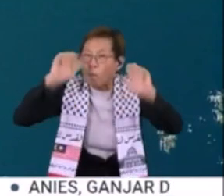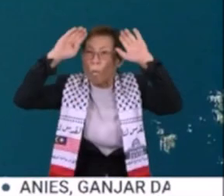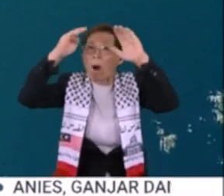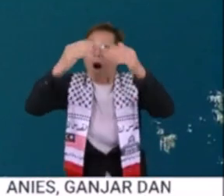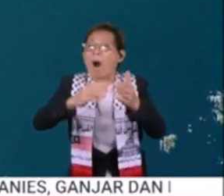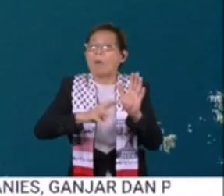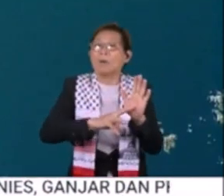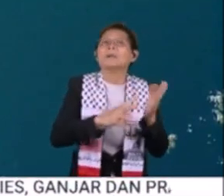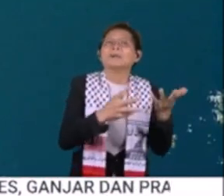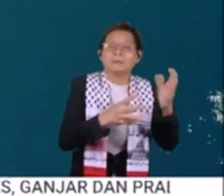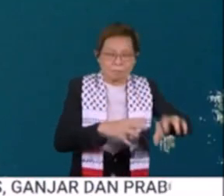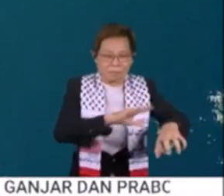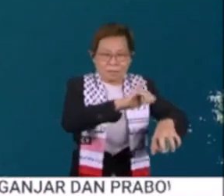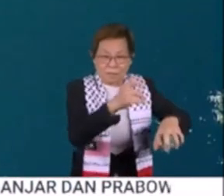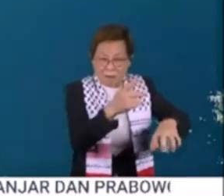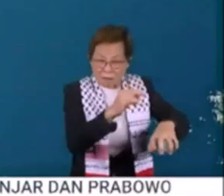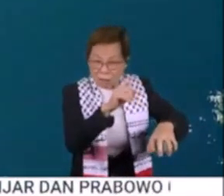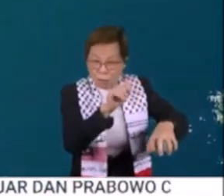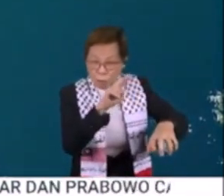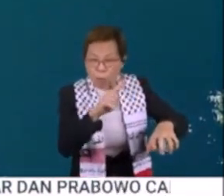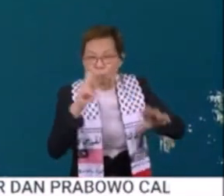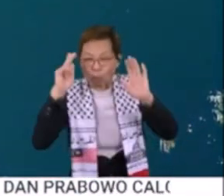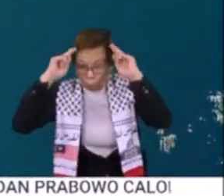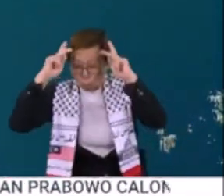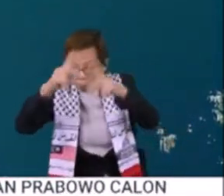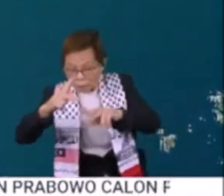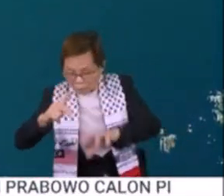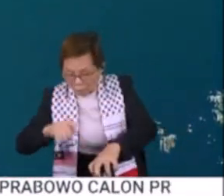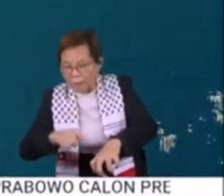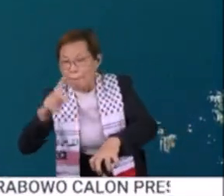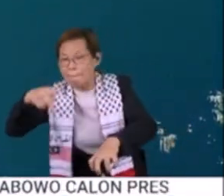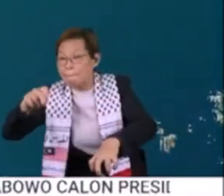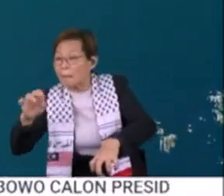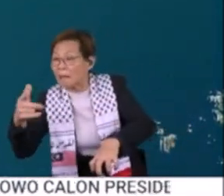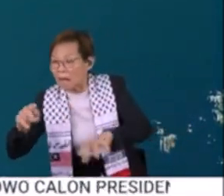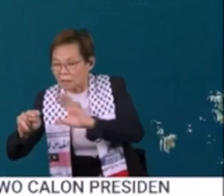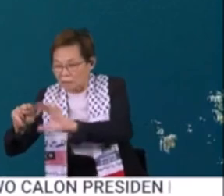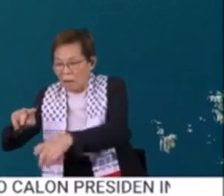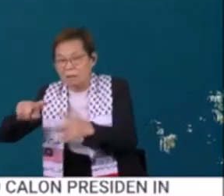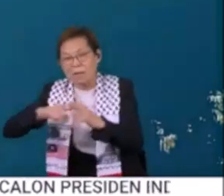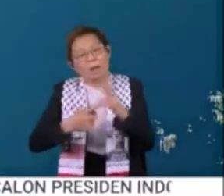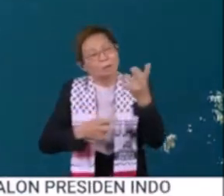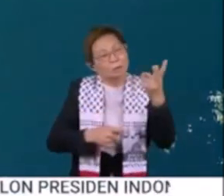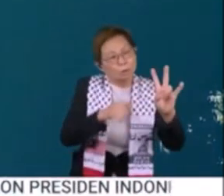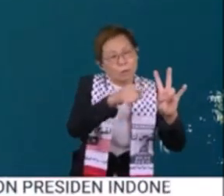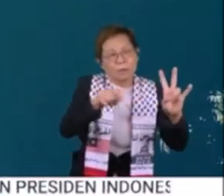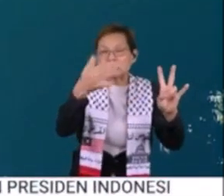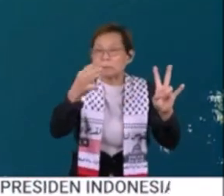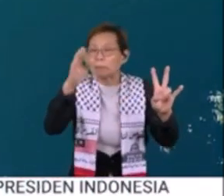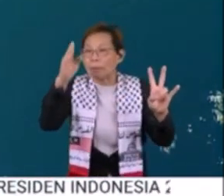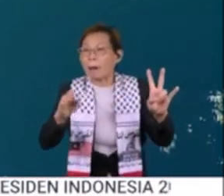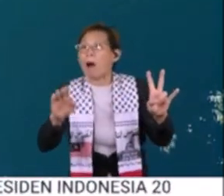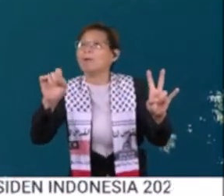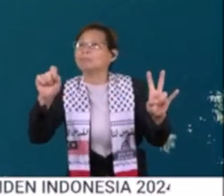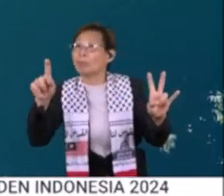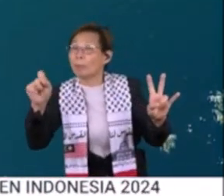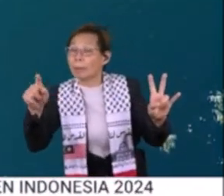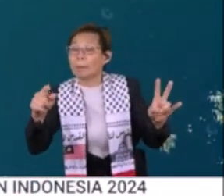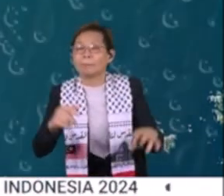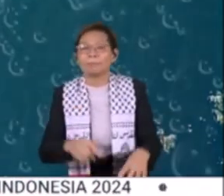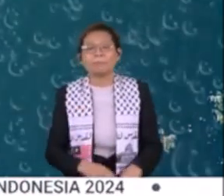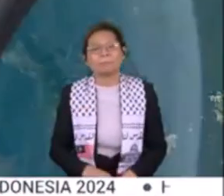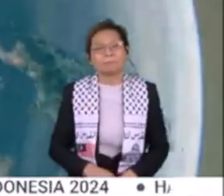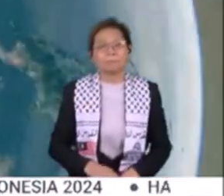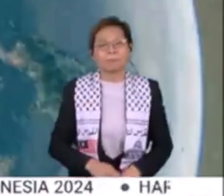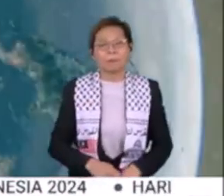mewakili daerah Jerantut, Kuantan dan juga Pekan daripada mula daripada 17 hingga ke 19 November nanti. Pada